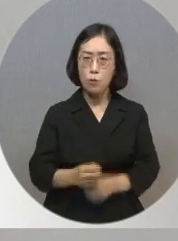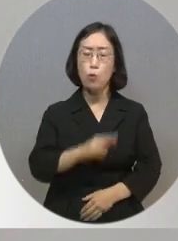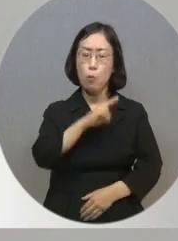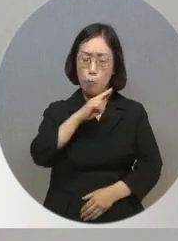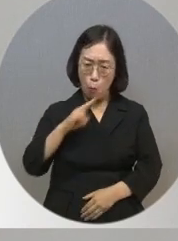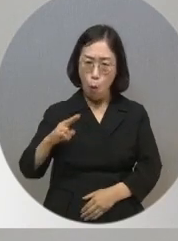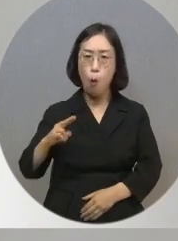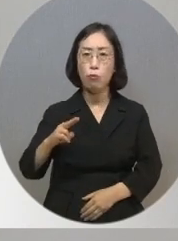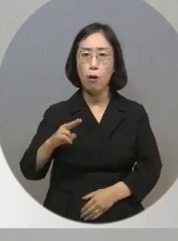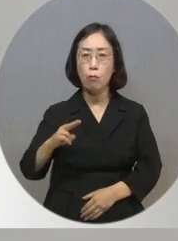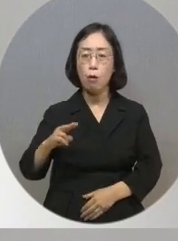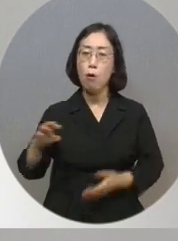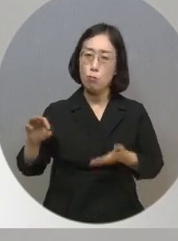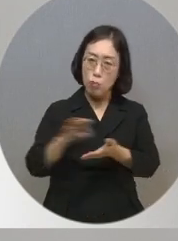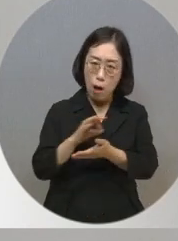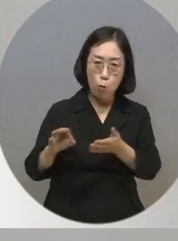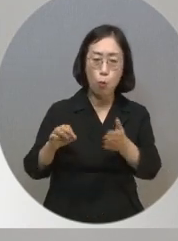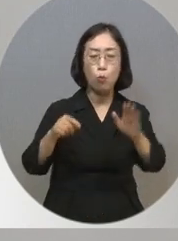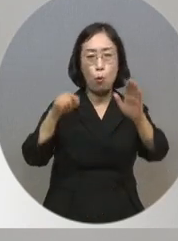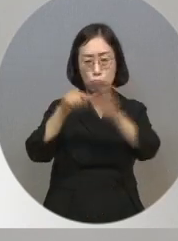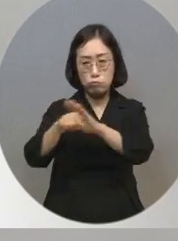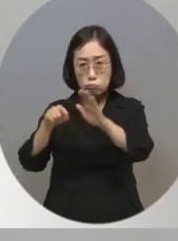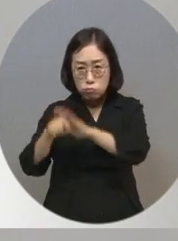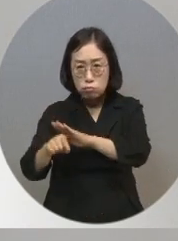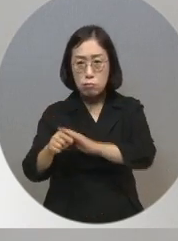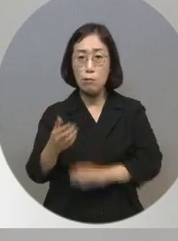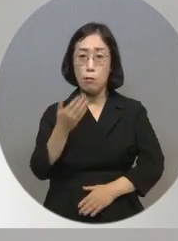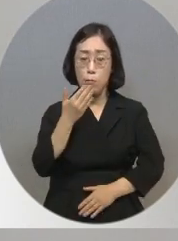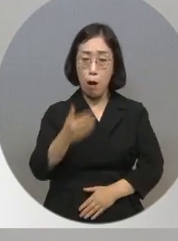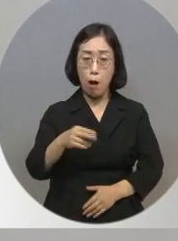편리하게 시설물과 또 설비,